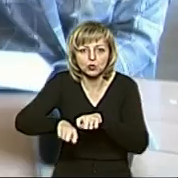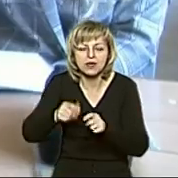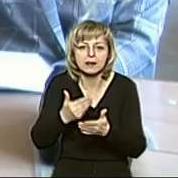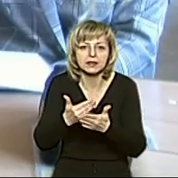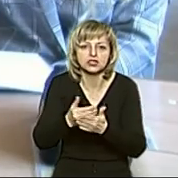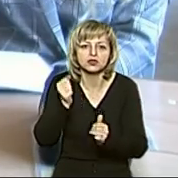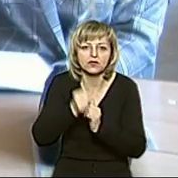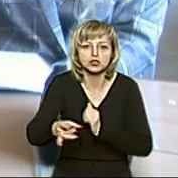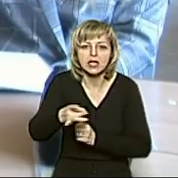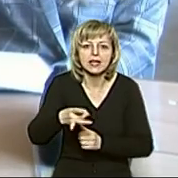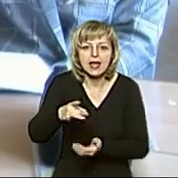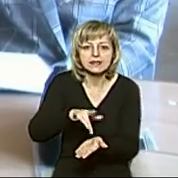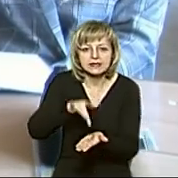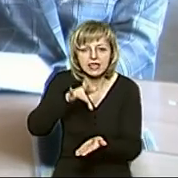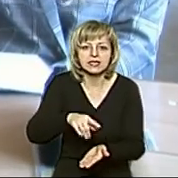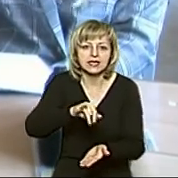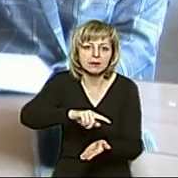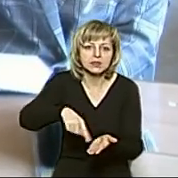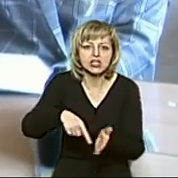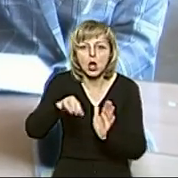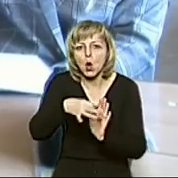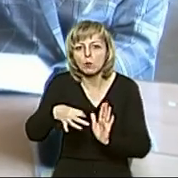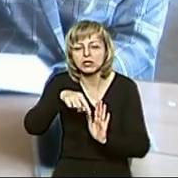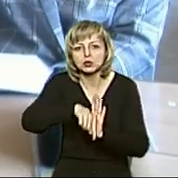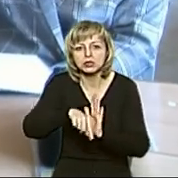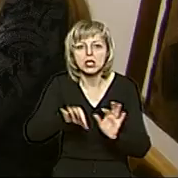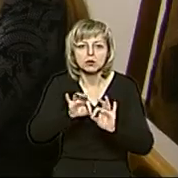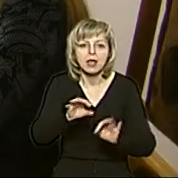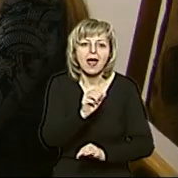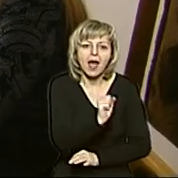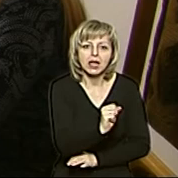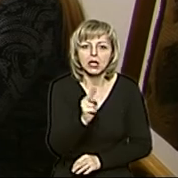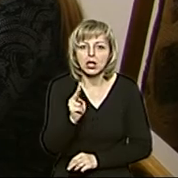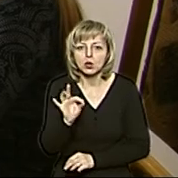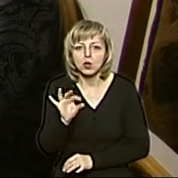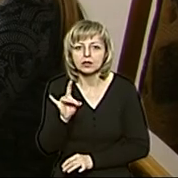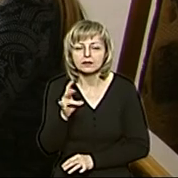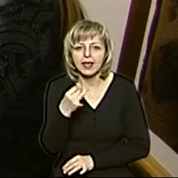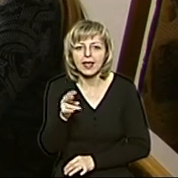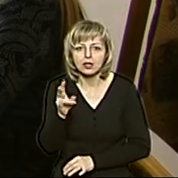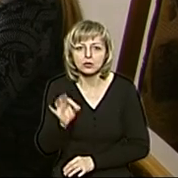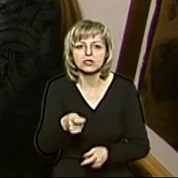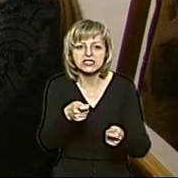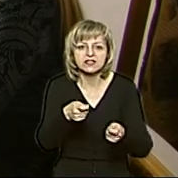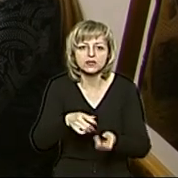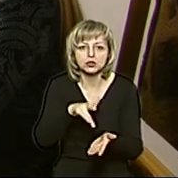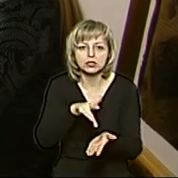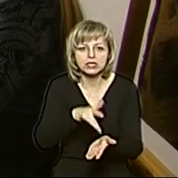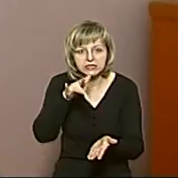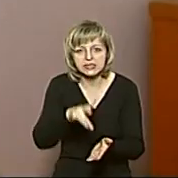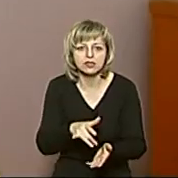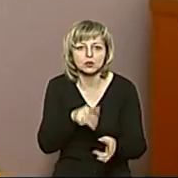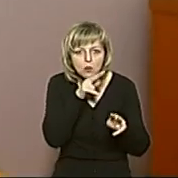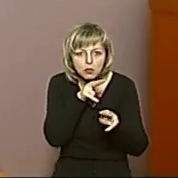практично у кожному райцентрі і містах обласного значення, розповіла Алла Корнейко, завідувачка центру ЗНО та моніторингових